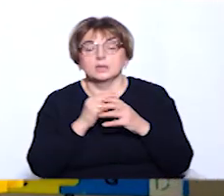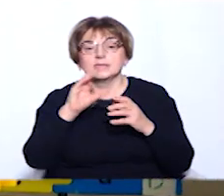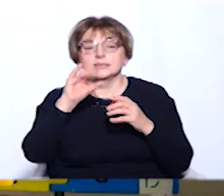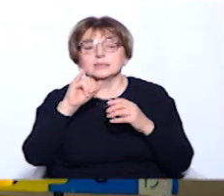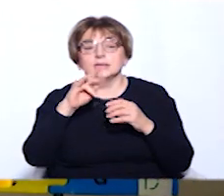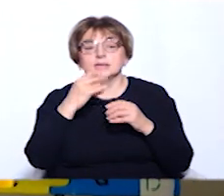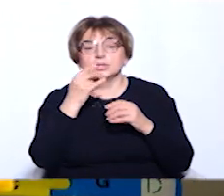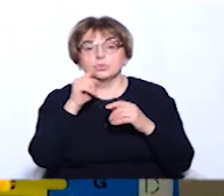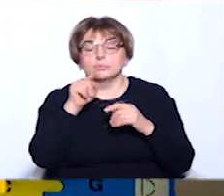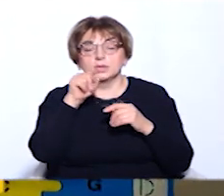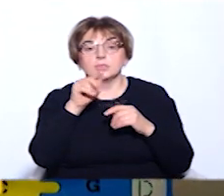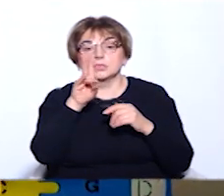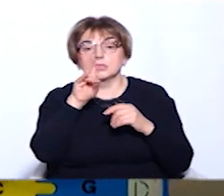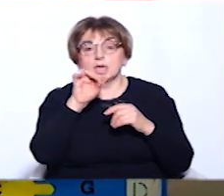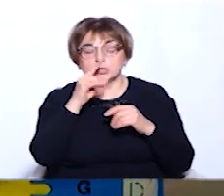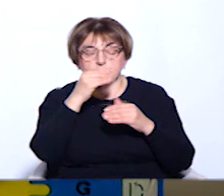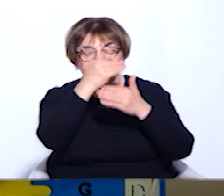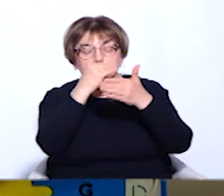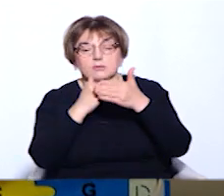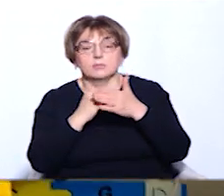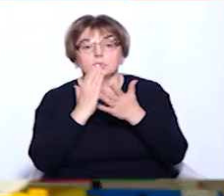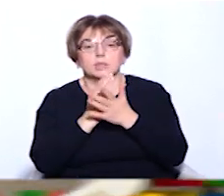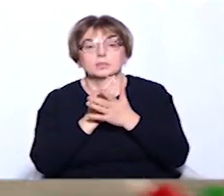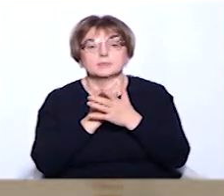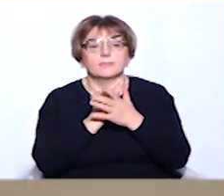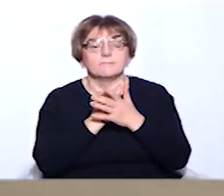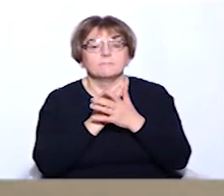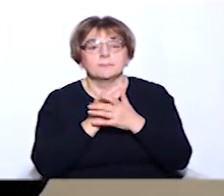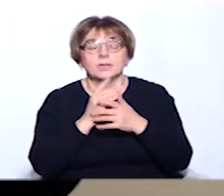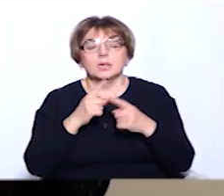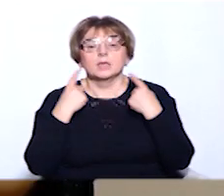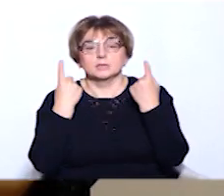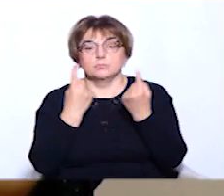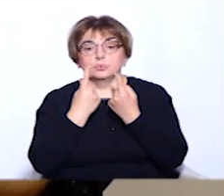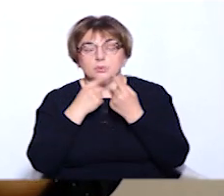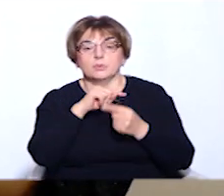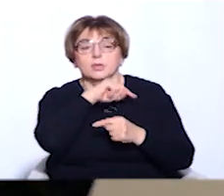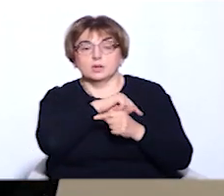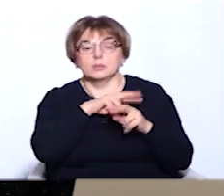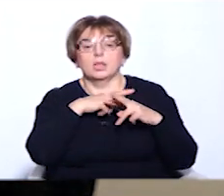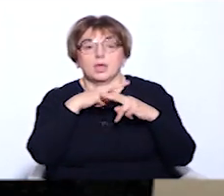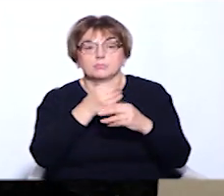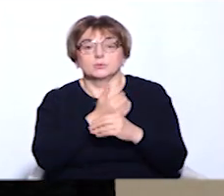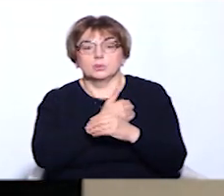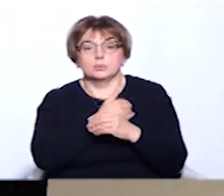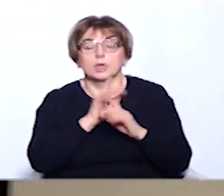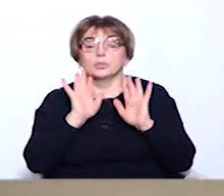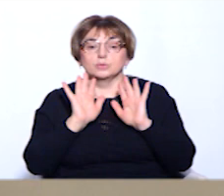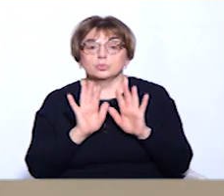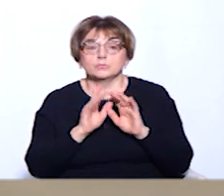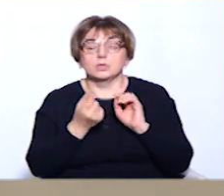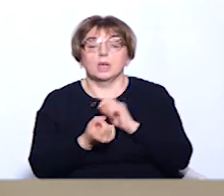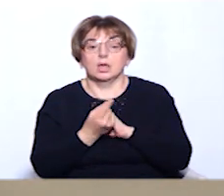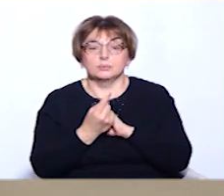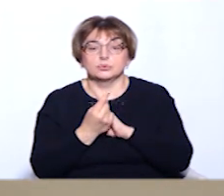სილიციუმი, ის ნახშირბადის ქვეშ არის მოთავსებული და ბუნებრივია მასაც მსგავსი თვისებები უნდა ქონდეს. თუმცა